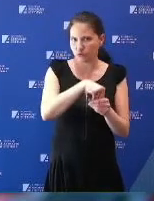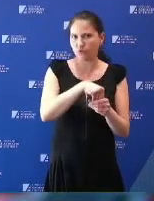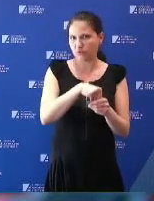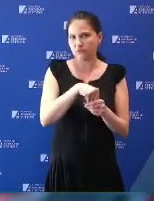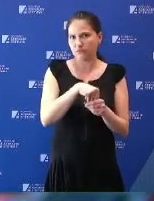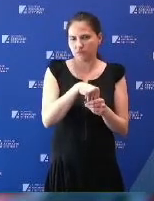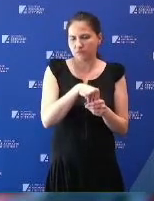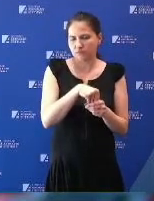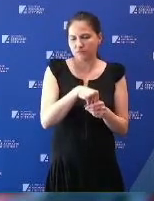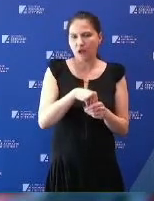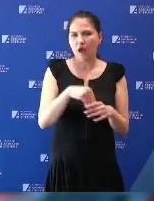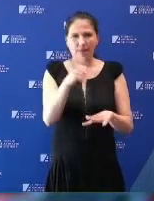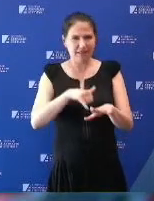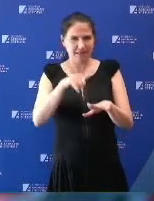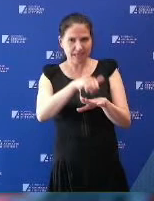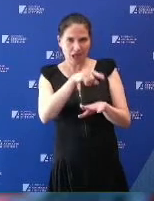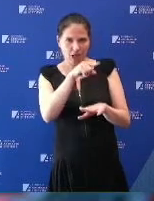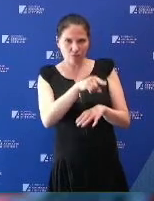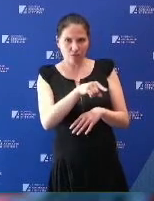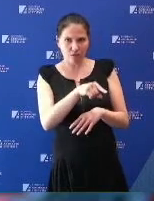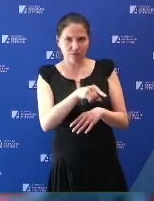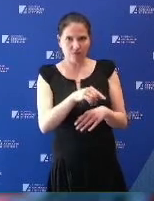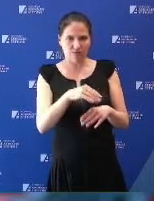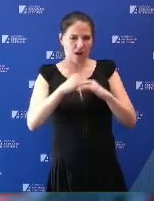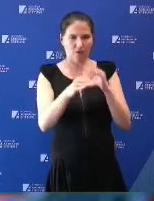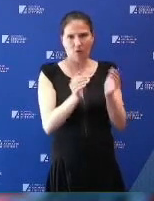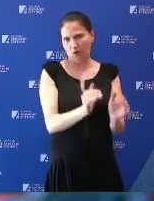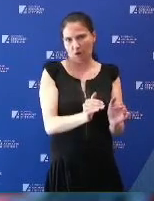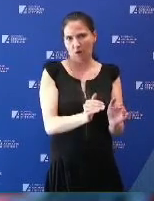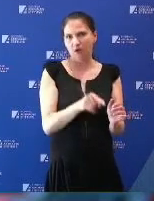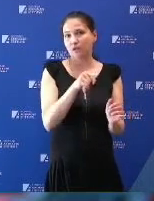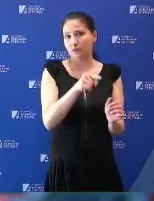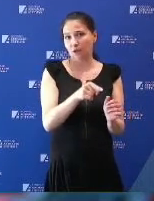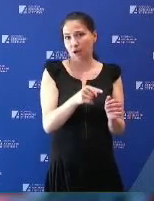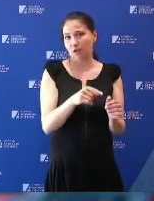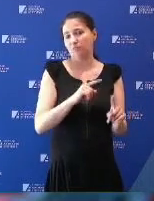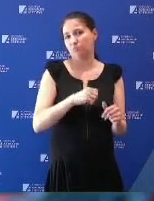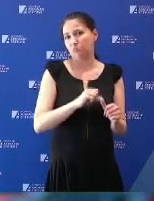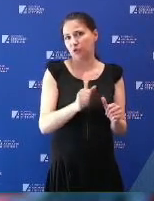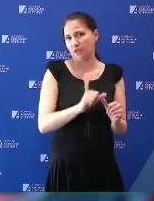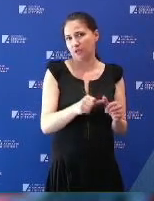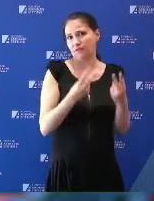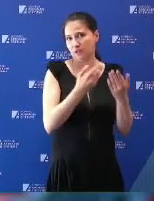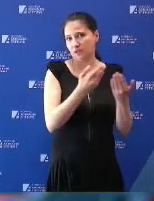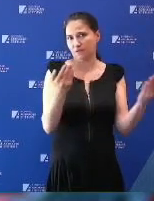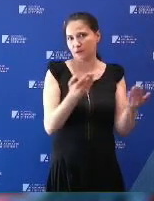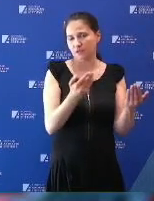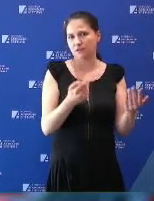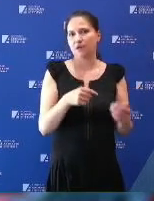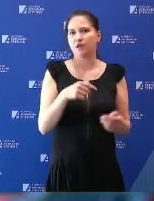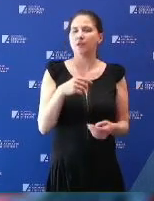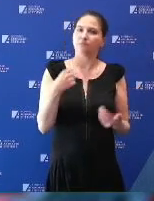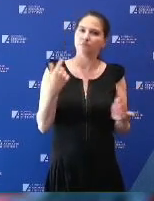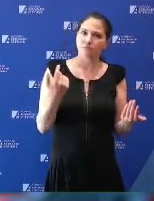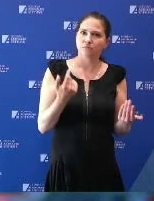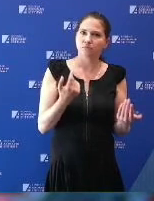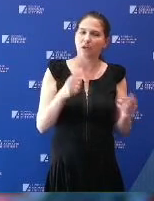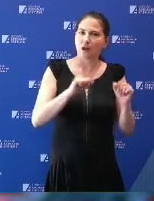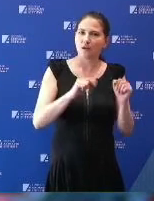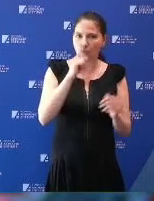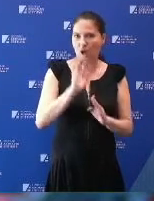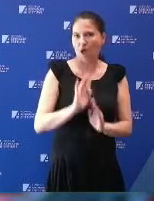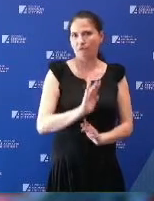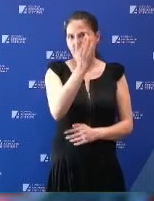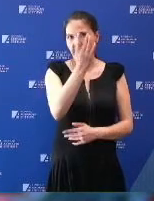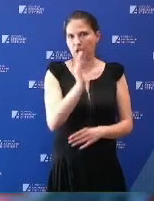die Singapur als sehr kleines Land definiert, ist, dass wir nur überleben und erfolgreich sein